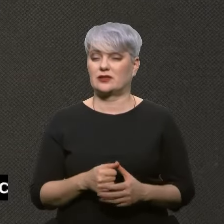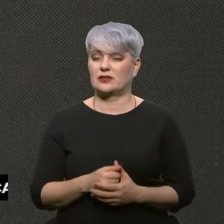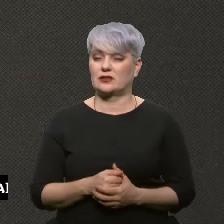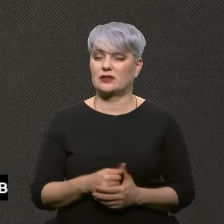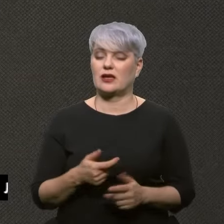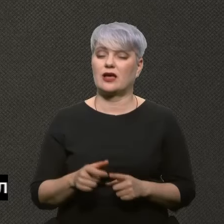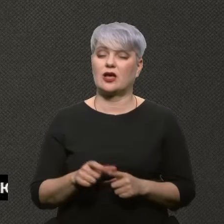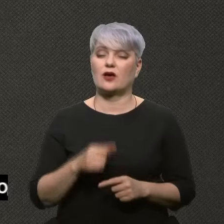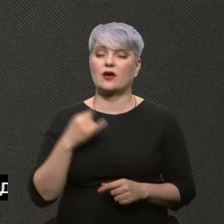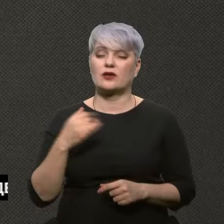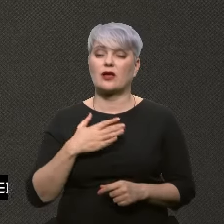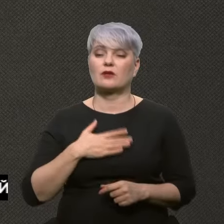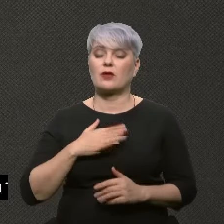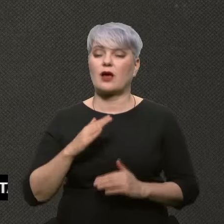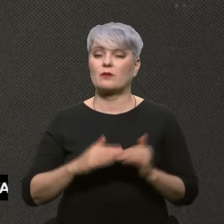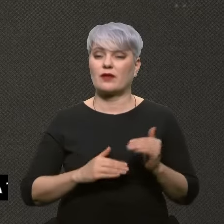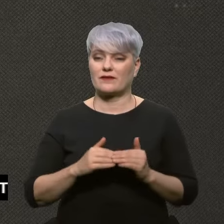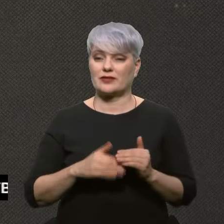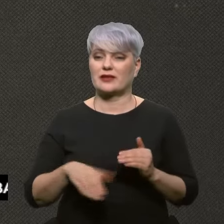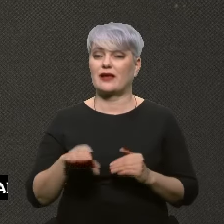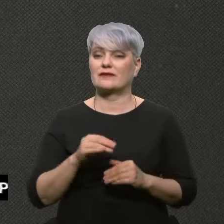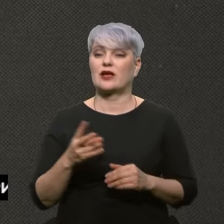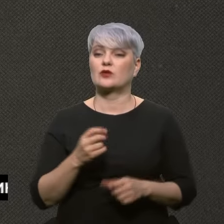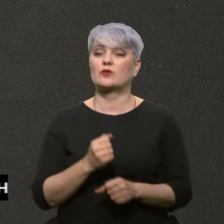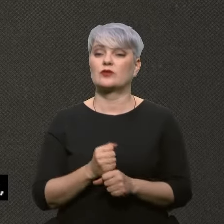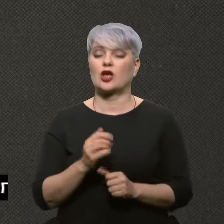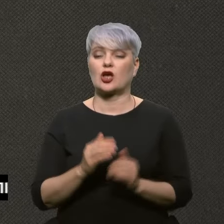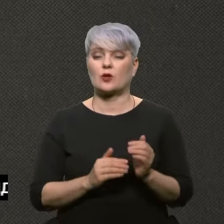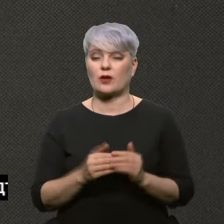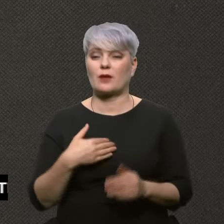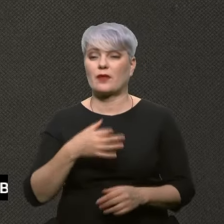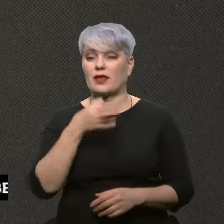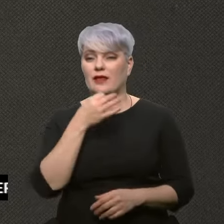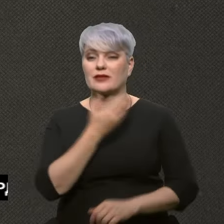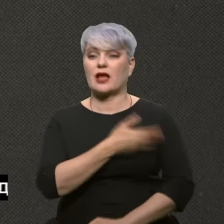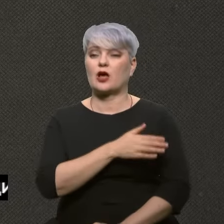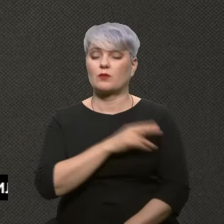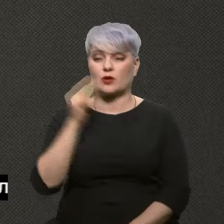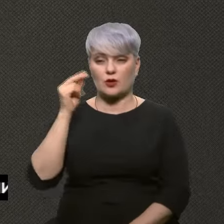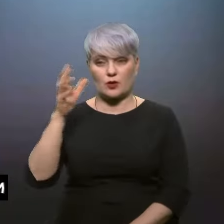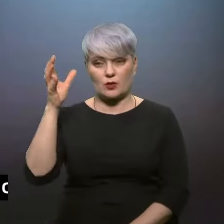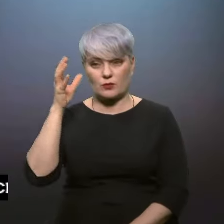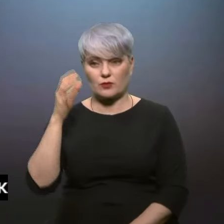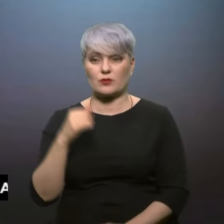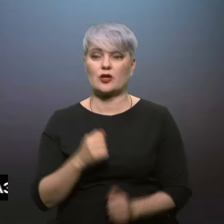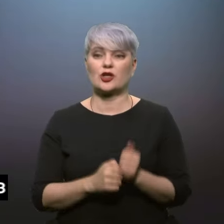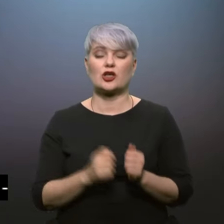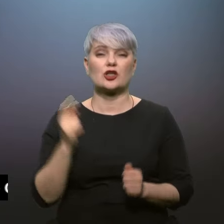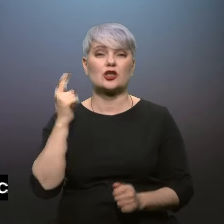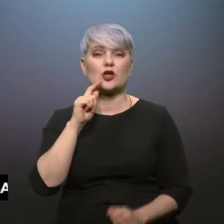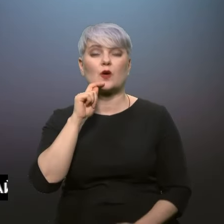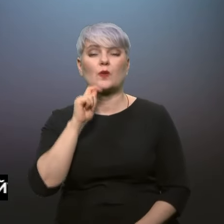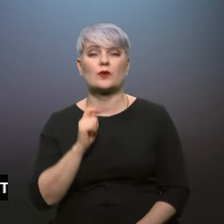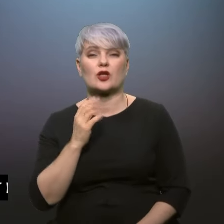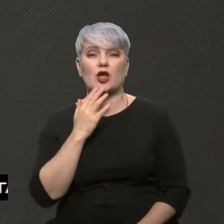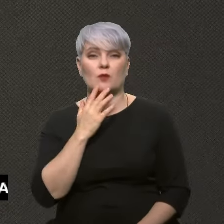дуже цікава для мене професія, де все потрібно робити руками. Мені дуже подобається польське образування. Частіше почуєш українську мову, ніж